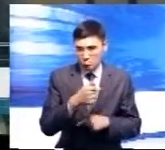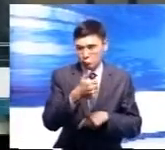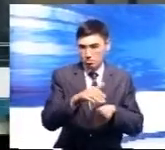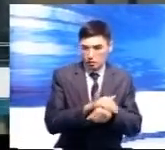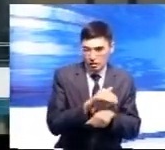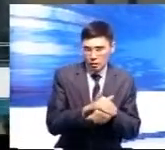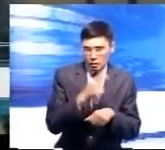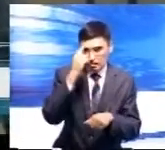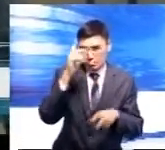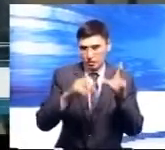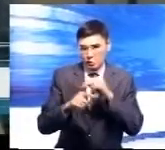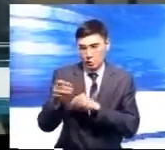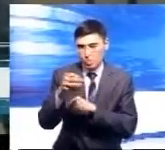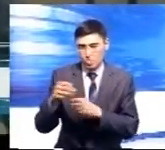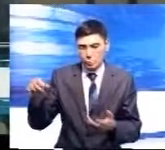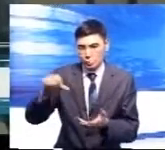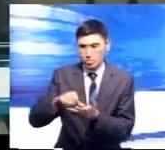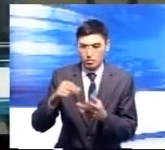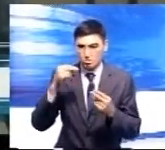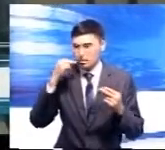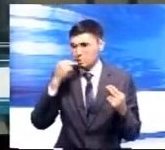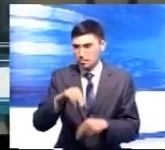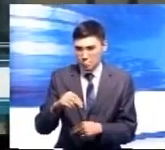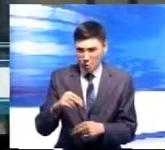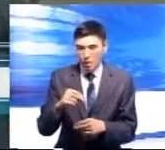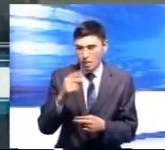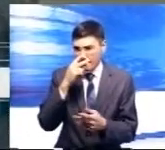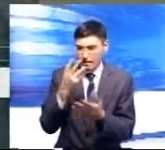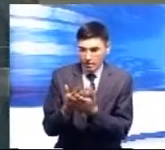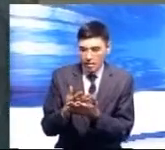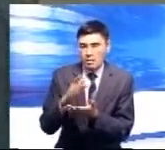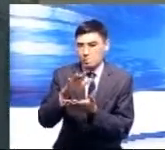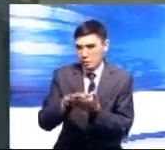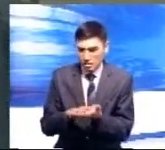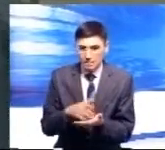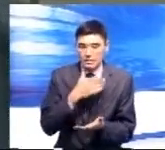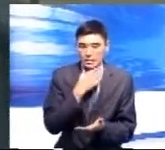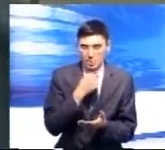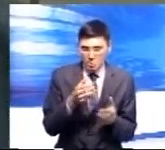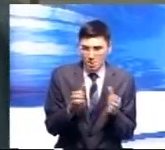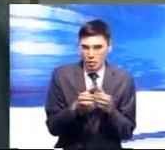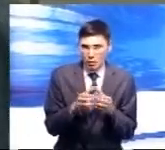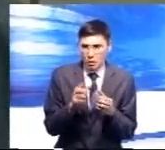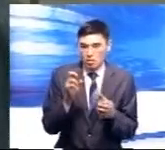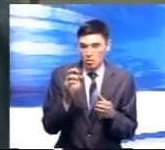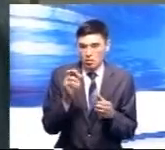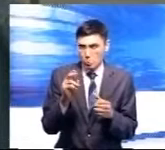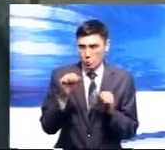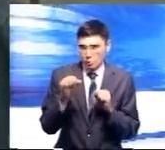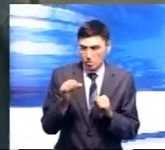хорошо. И, возможно, команды должны выиграть. В семье бокс развивается очень